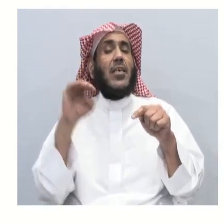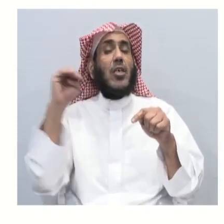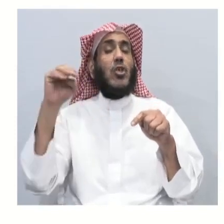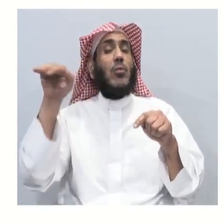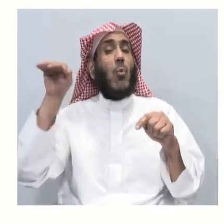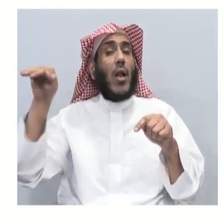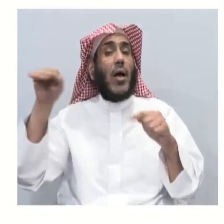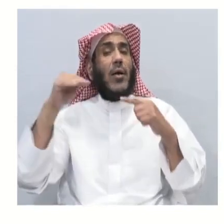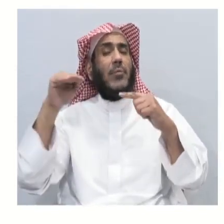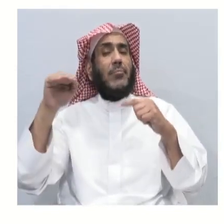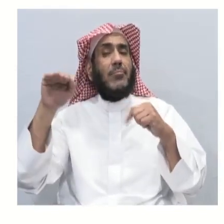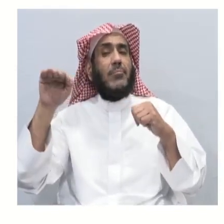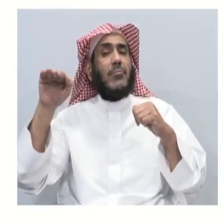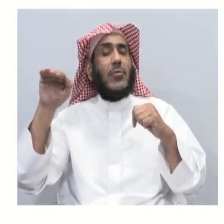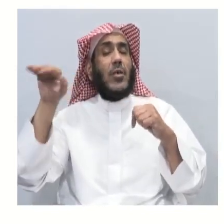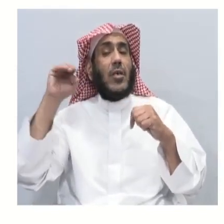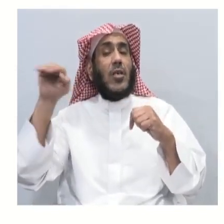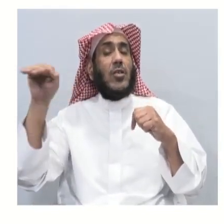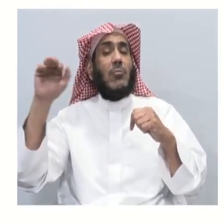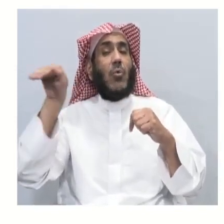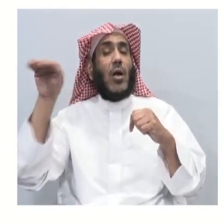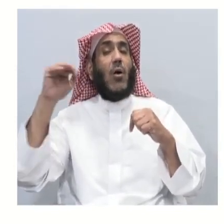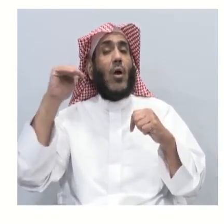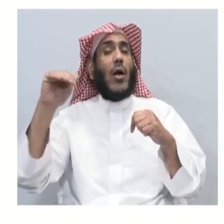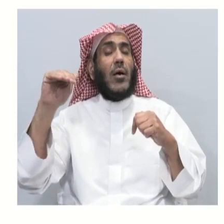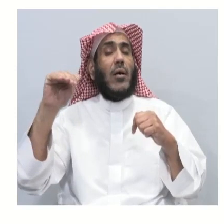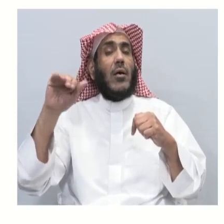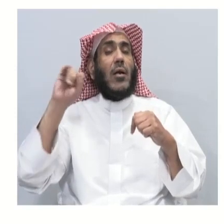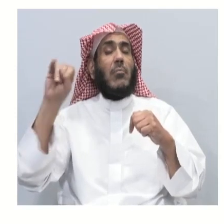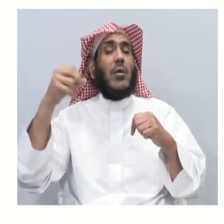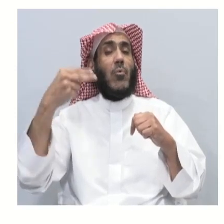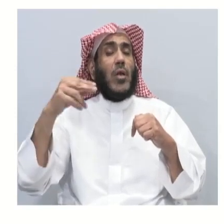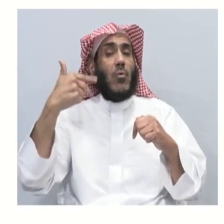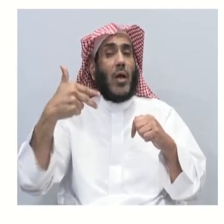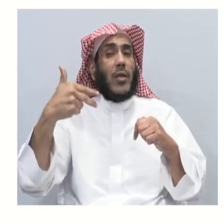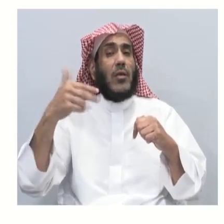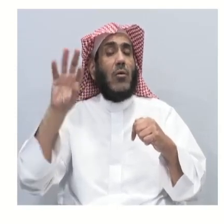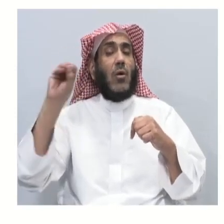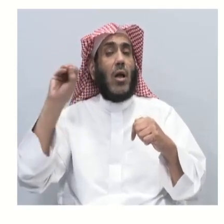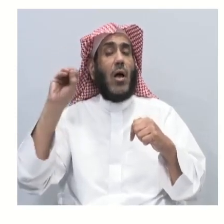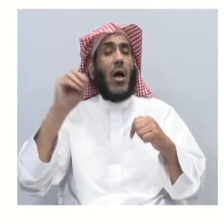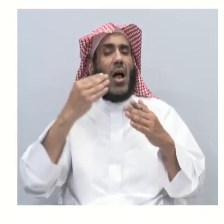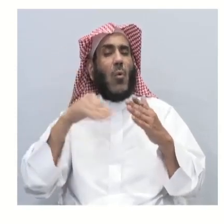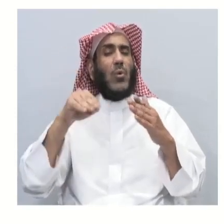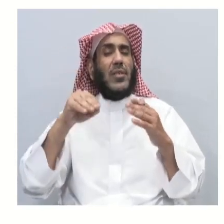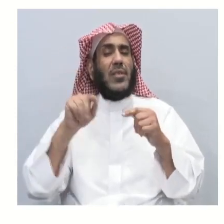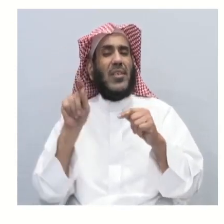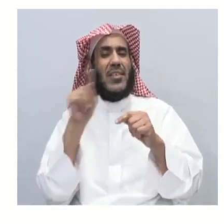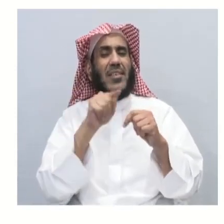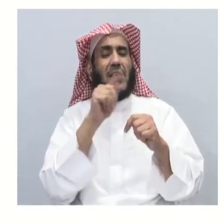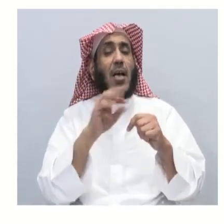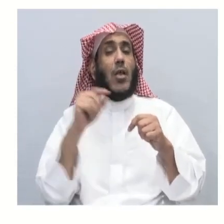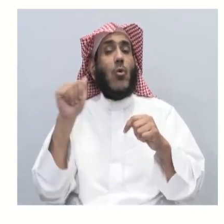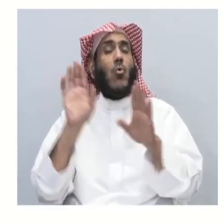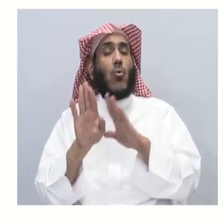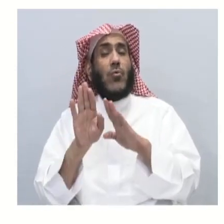والحاء، الجيم والحاء والخاء، الميم والعين والغين، والهاء الوسطية. هذه الحروف